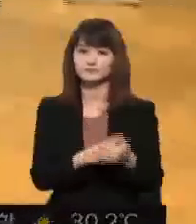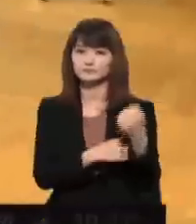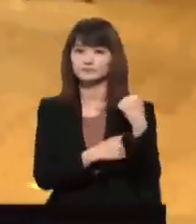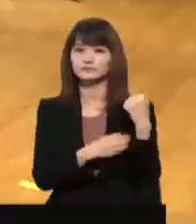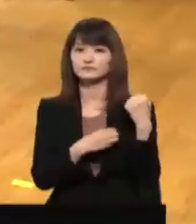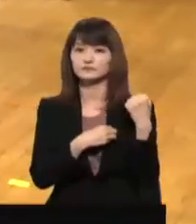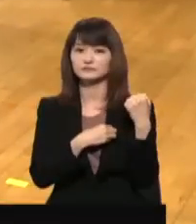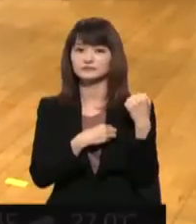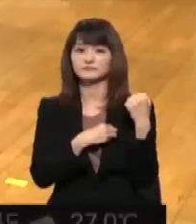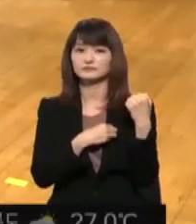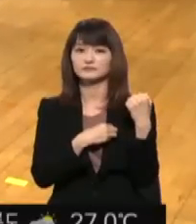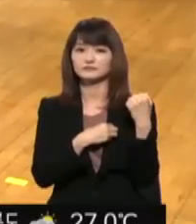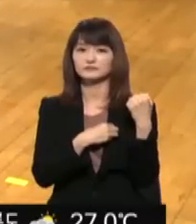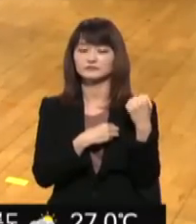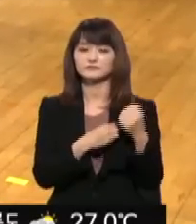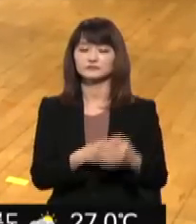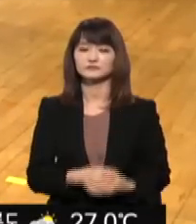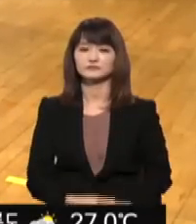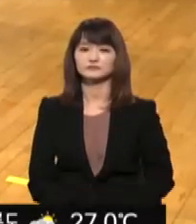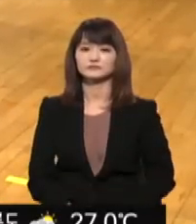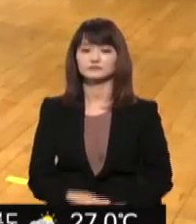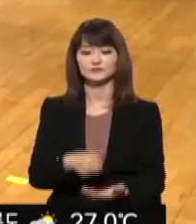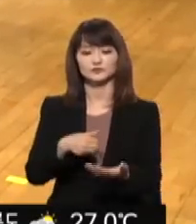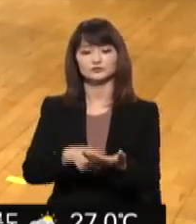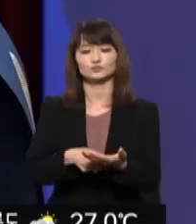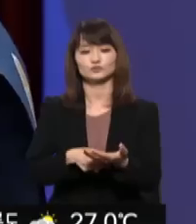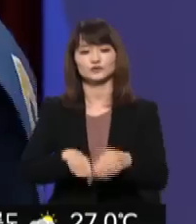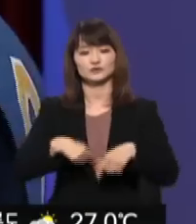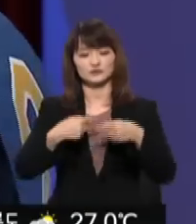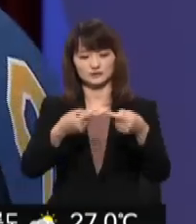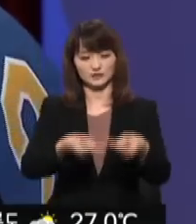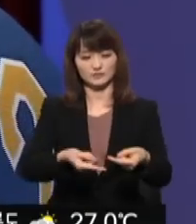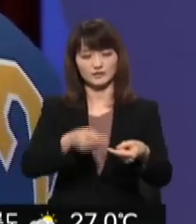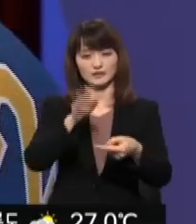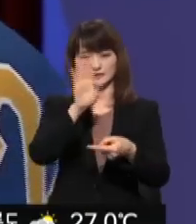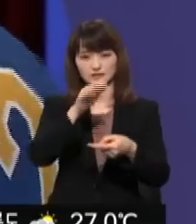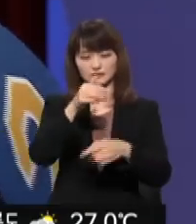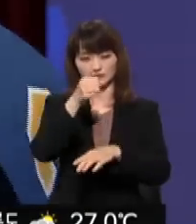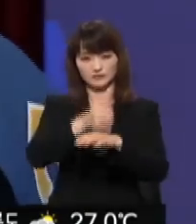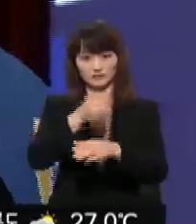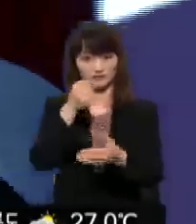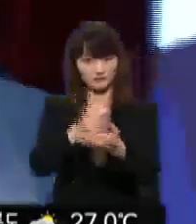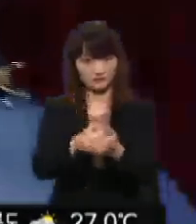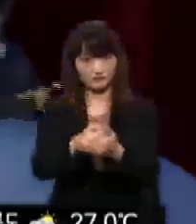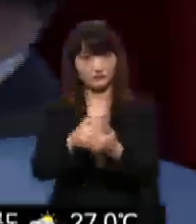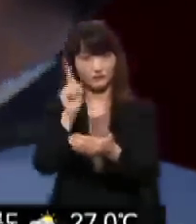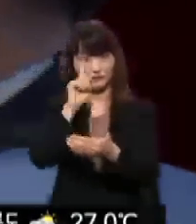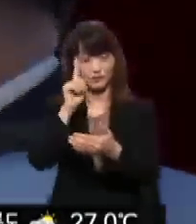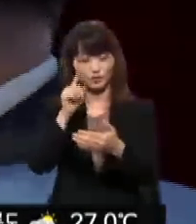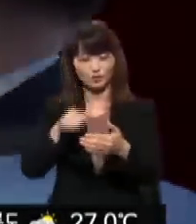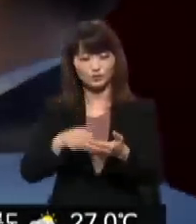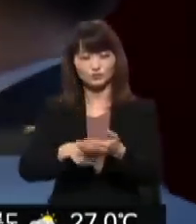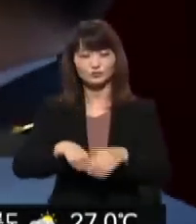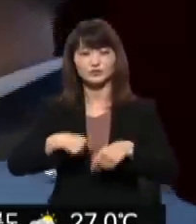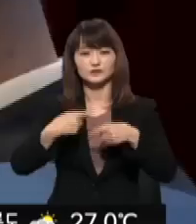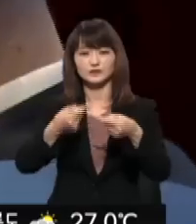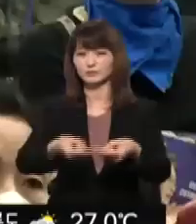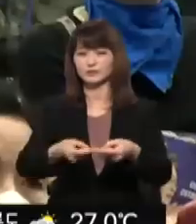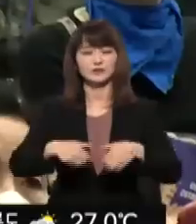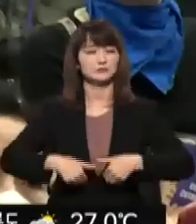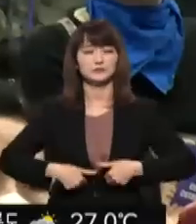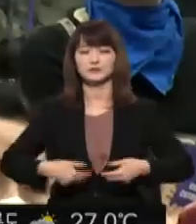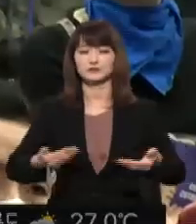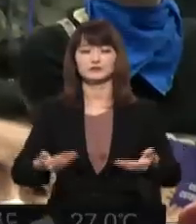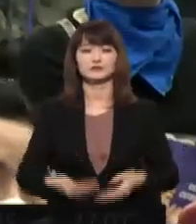권리당원들이 그 뭐 투표 안 해도 결론이 이미 예정되어 있는데 뭐 굳이 투표하냐 이런 투표 동기를 떨어뜨린 측면이 하나